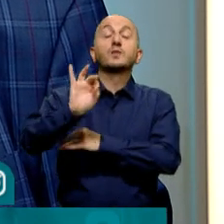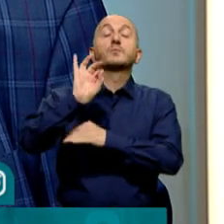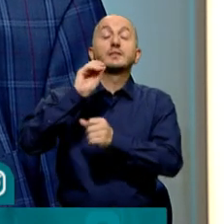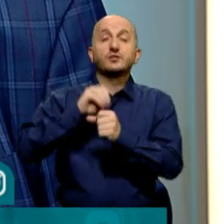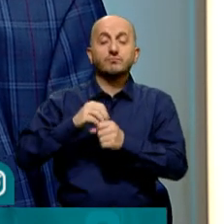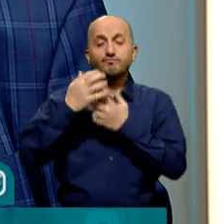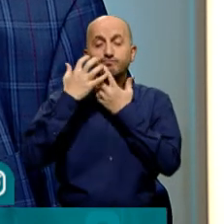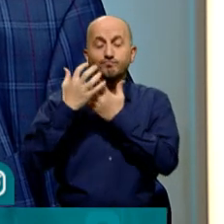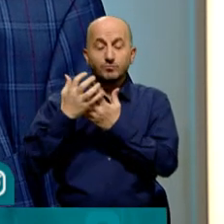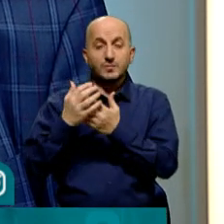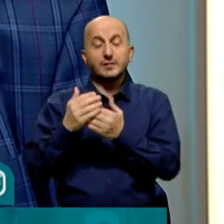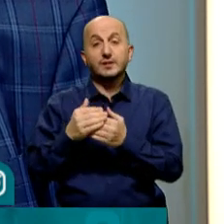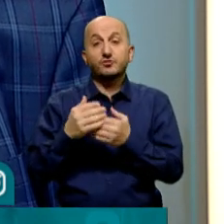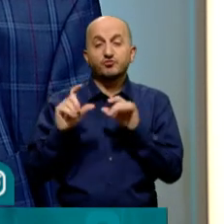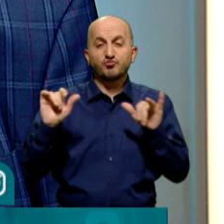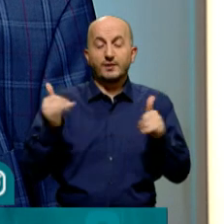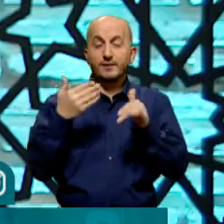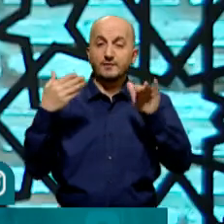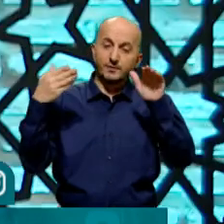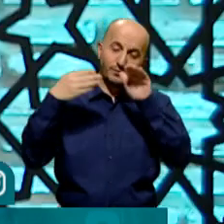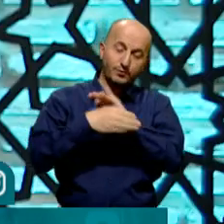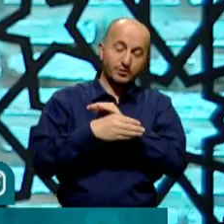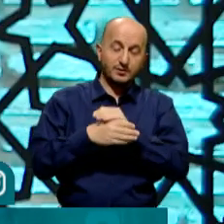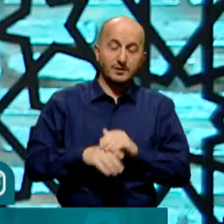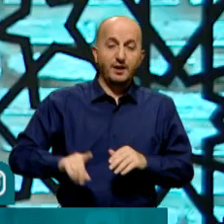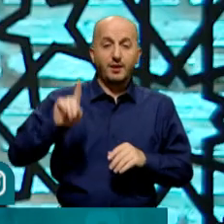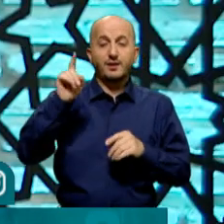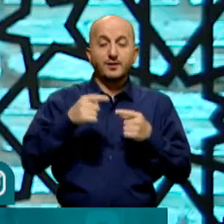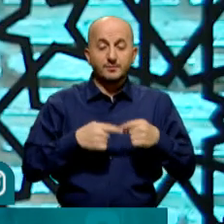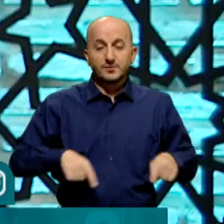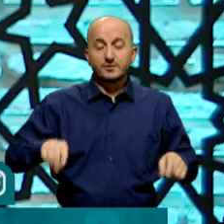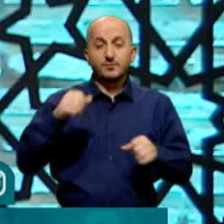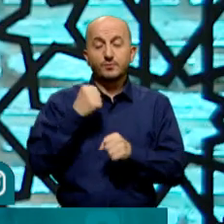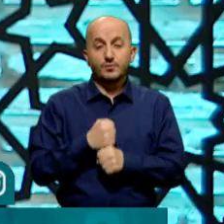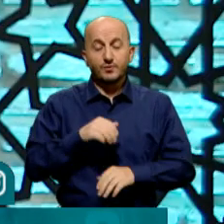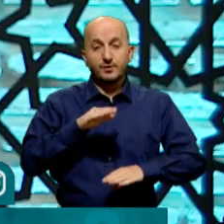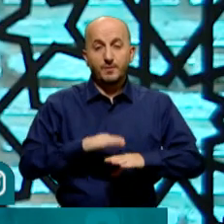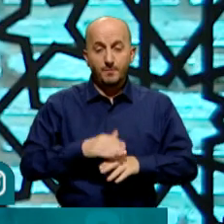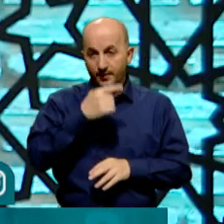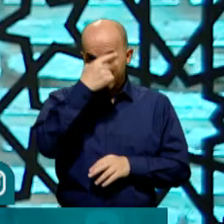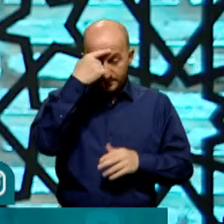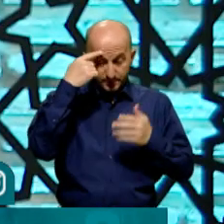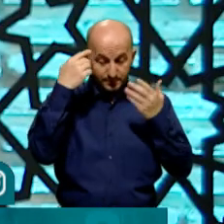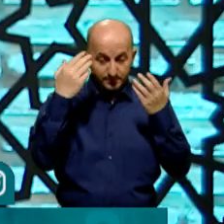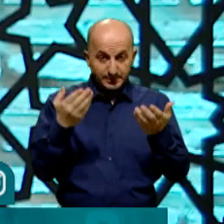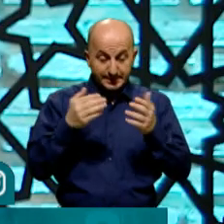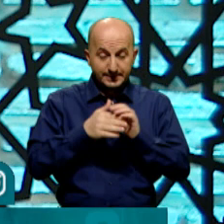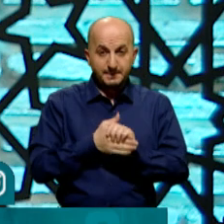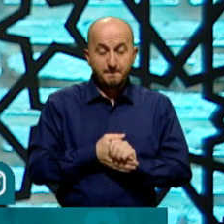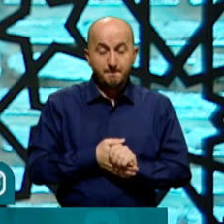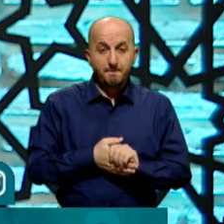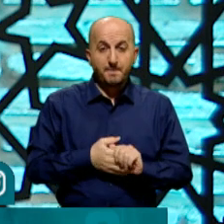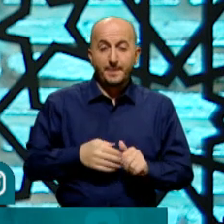ve cennetine koyacaktır. İnşallah. Teşekkür ederiz. Allah bize bu görevi yapma nasip etsin. Amin. Yani